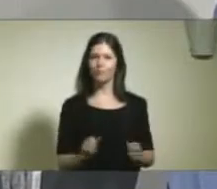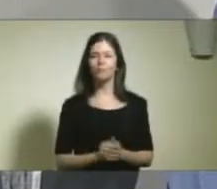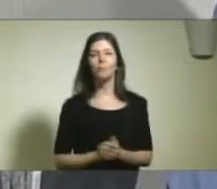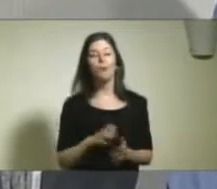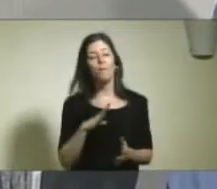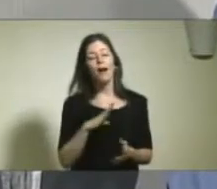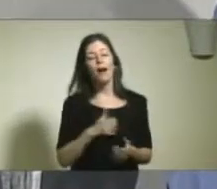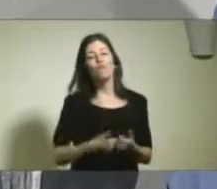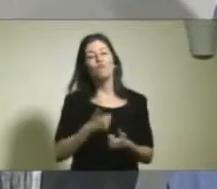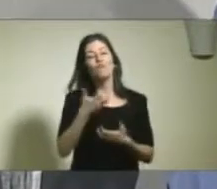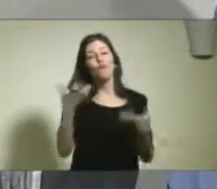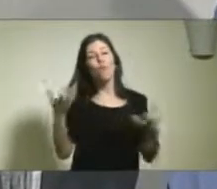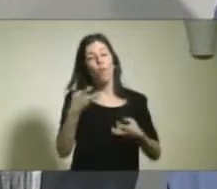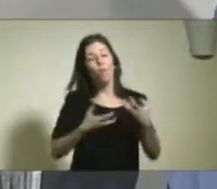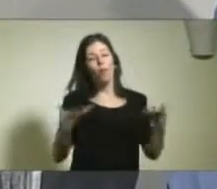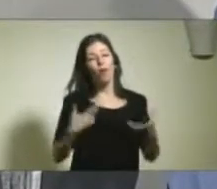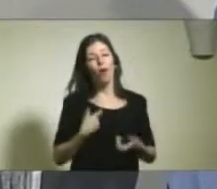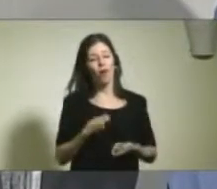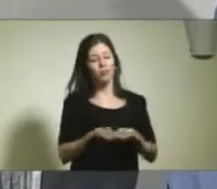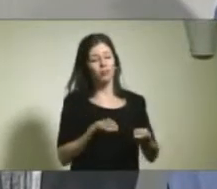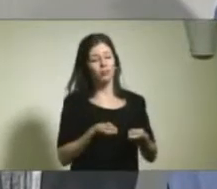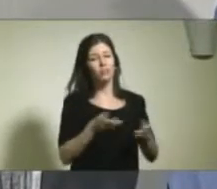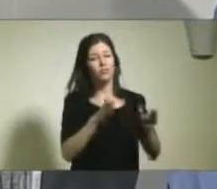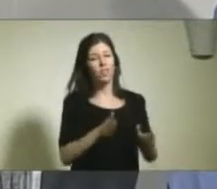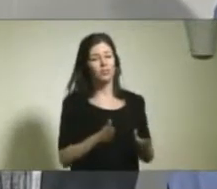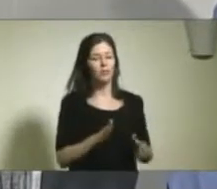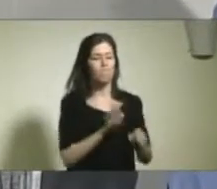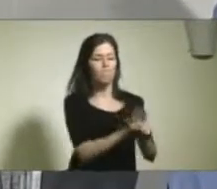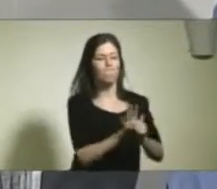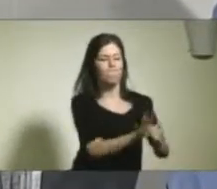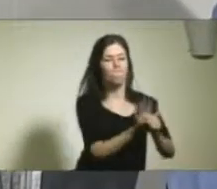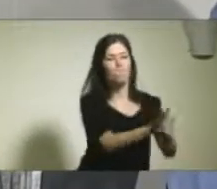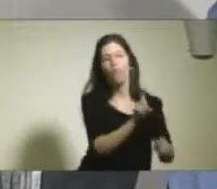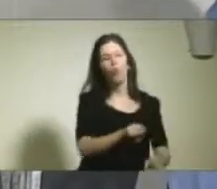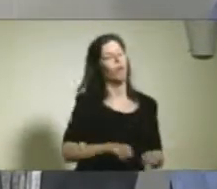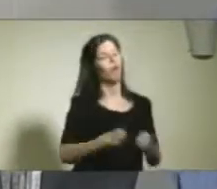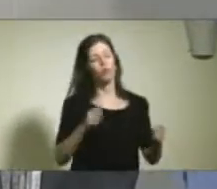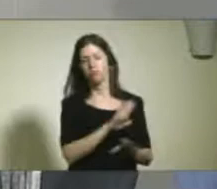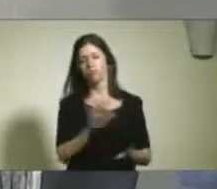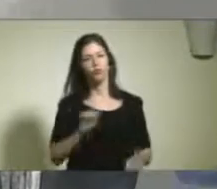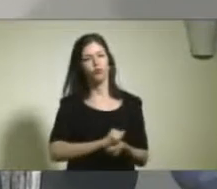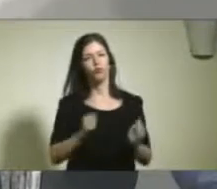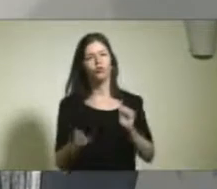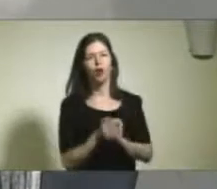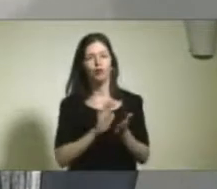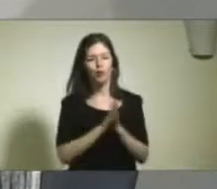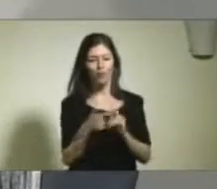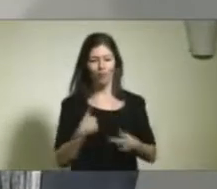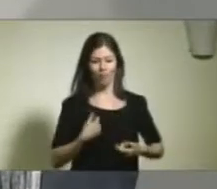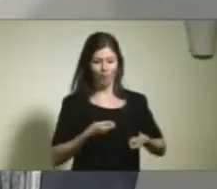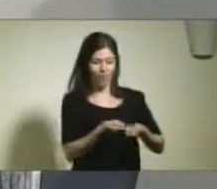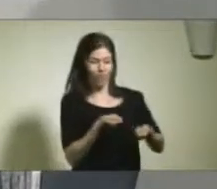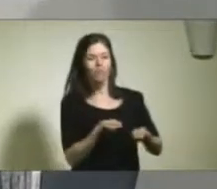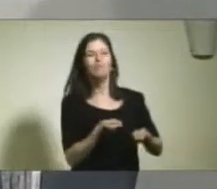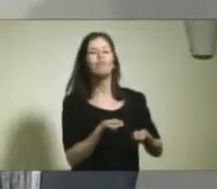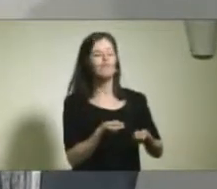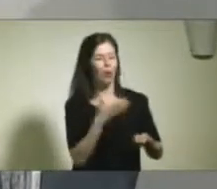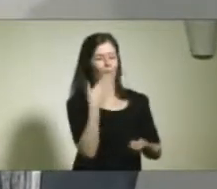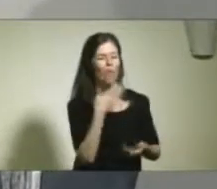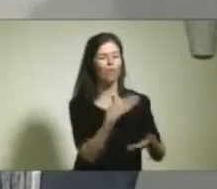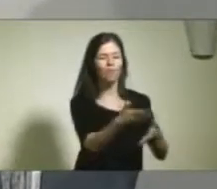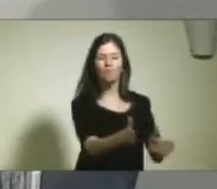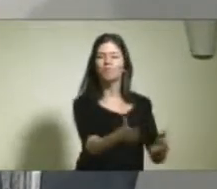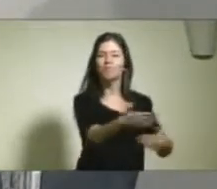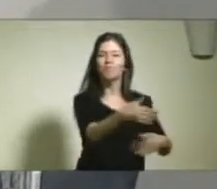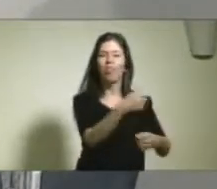management par la pression qu'il faut absolument qu'on casse et qu'on arrive à ce que les commerciaux puissent travailler dans des bonnes conditions, ne